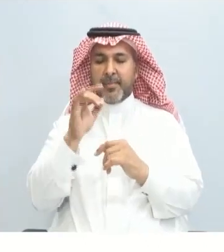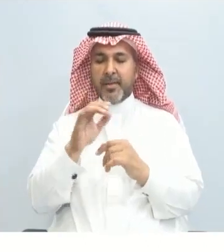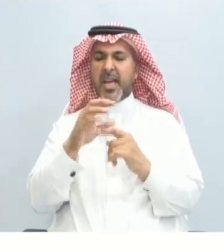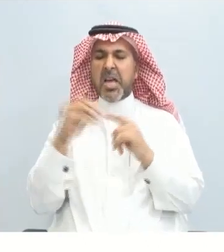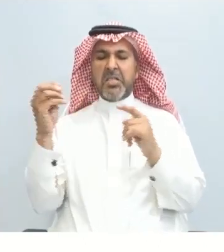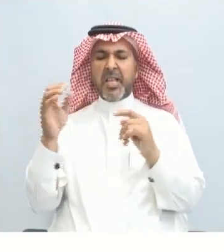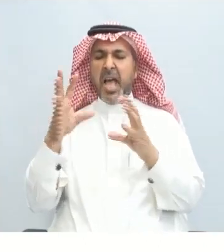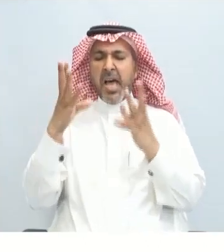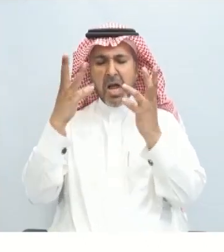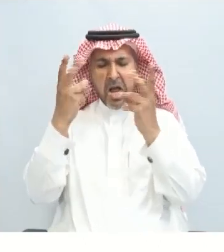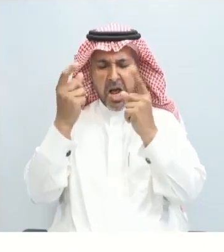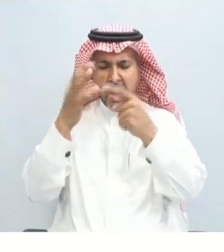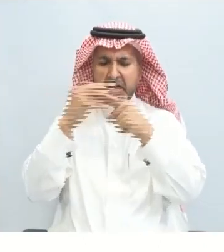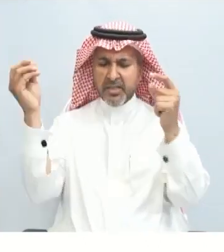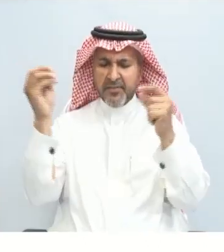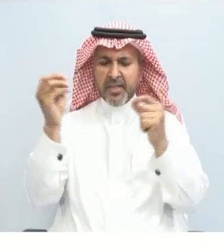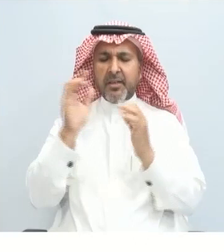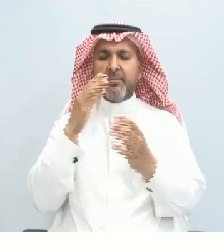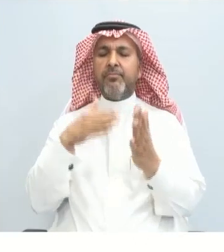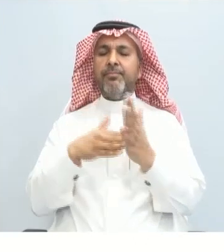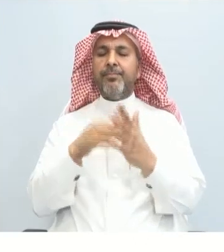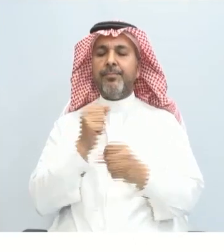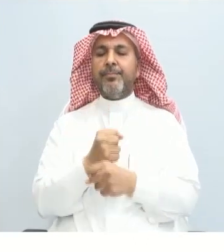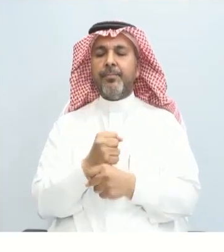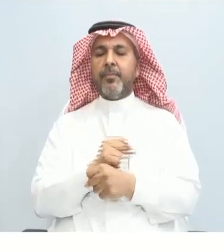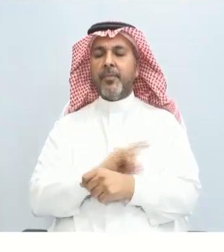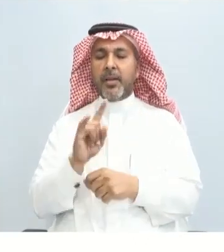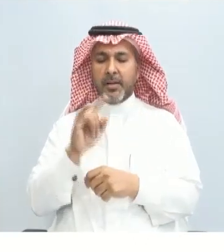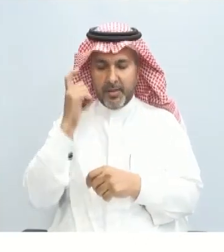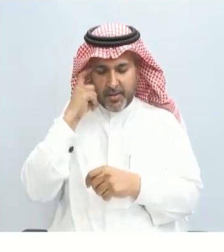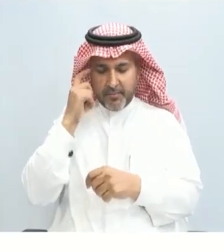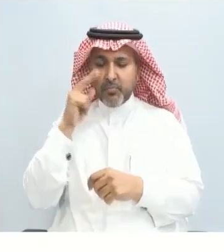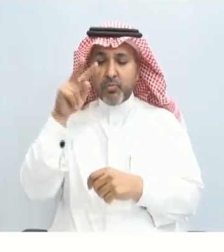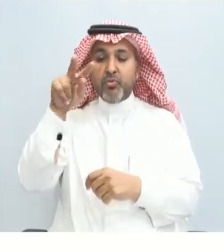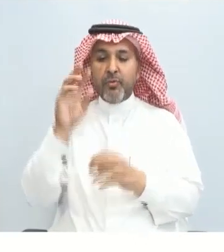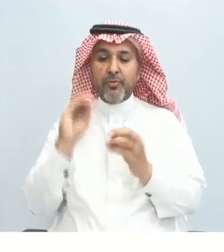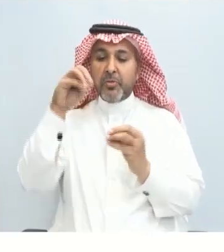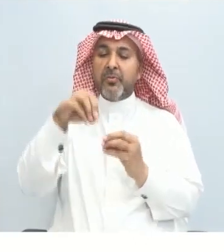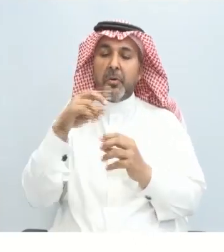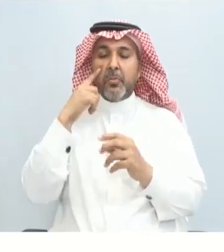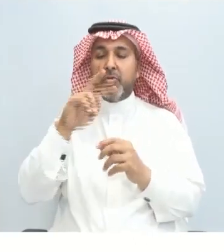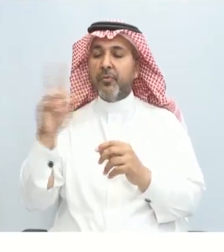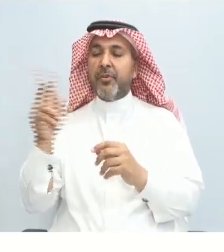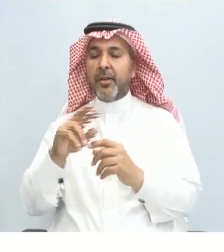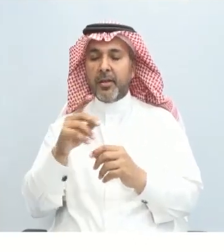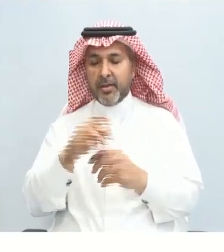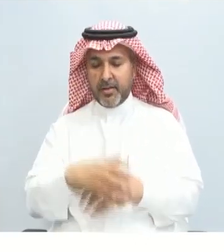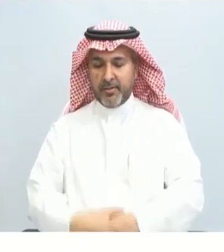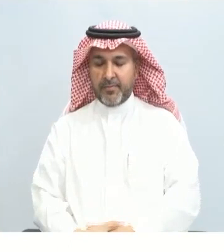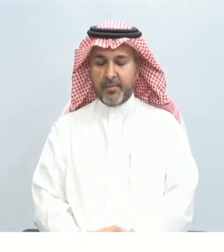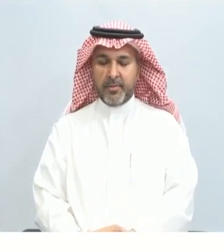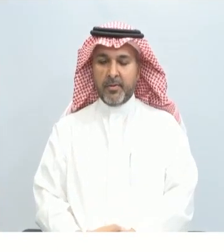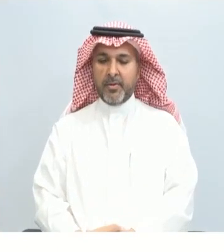عوضت هنا بيكون 3 في سالب وا ايضا بيعطيني سالب 3 صحيح ان المقدارين متساويين ولكن اللوغاريتم